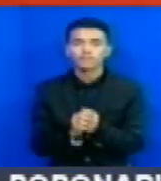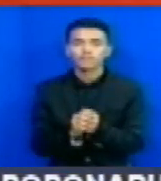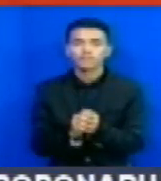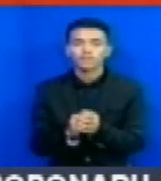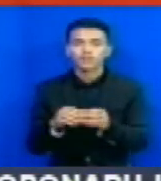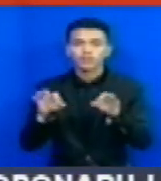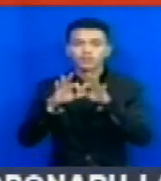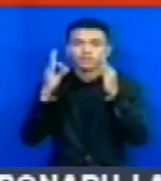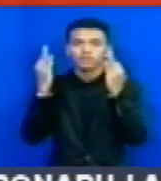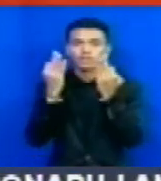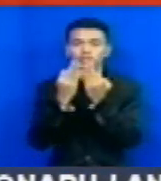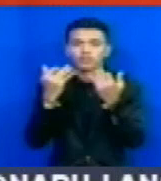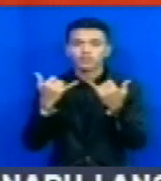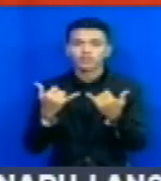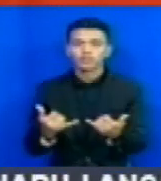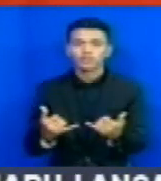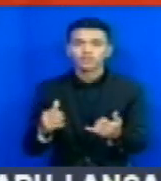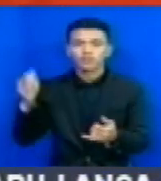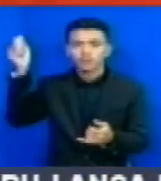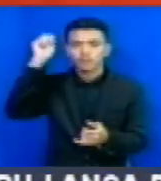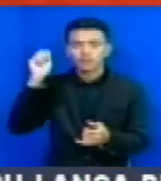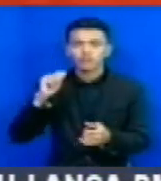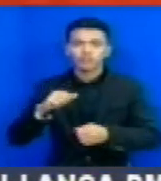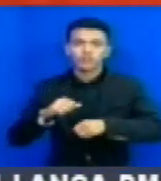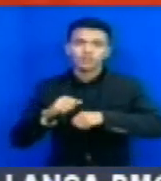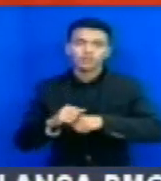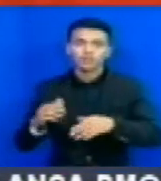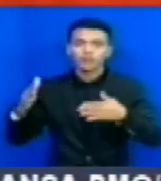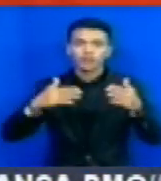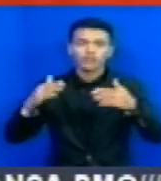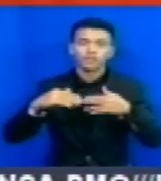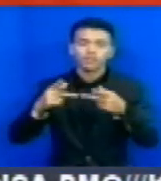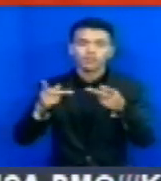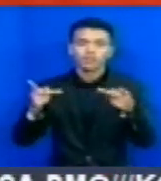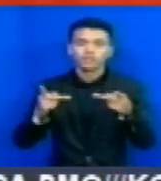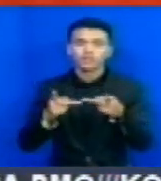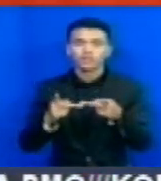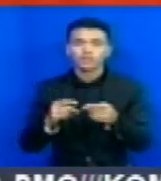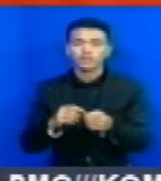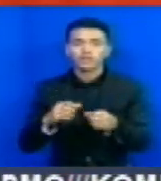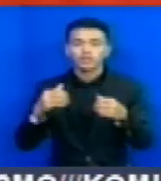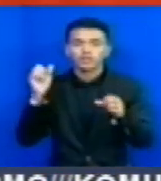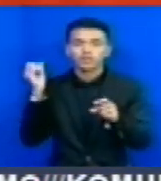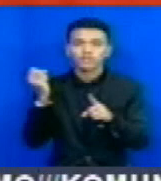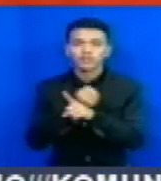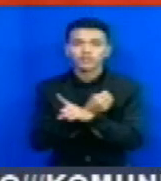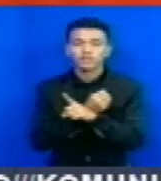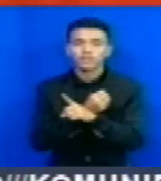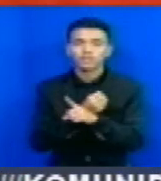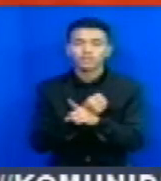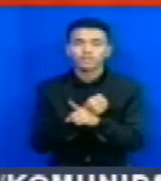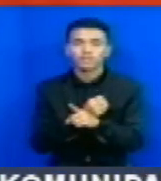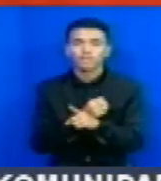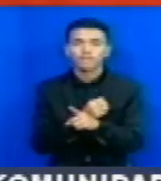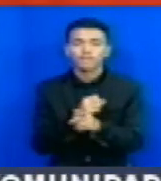Sagrada Familia, Oración Santo Antonio, Oración de Cero Calibre Malene, y ni objetivo para que tiene,